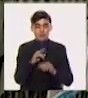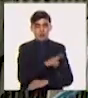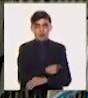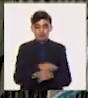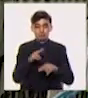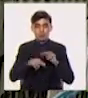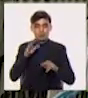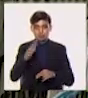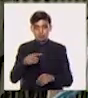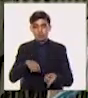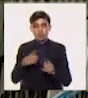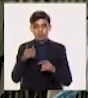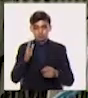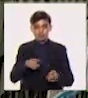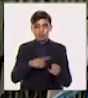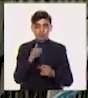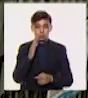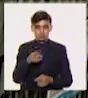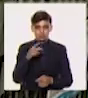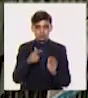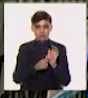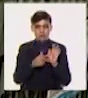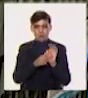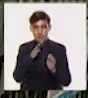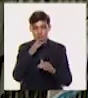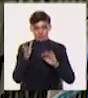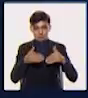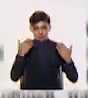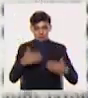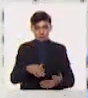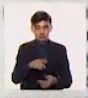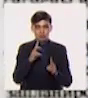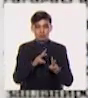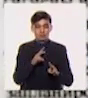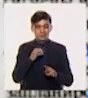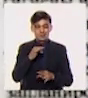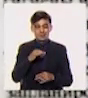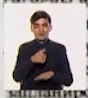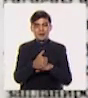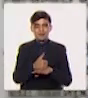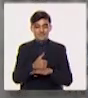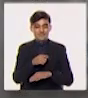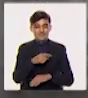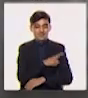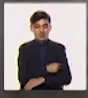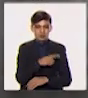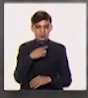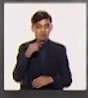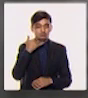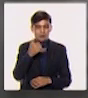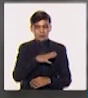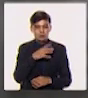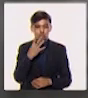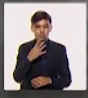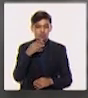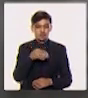көшіп кетеміз деп, одан бері мен тағы да 7-8 жылдан асып кетті. Мекеменің бас дәрігері бізге телефон арқылы аумағы 4000